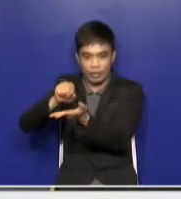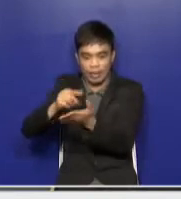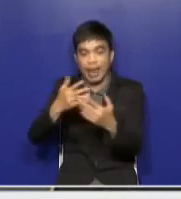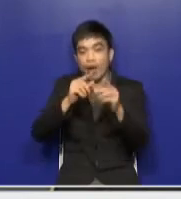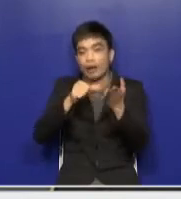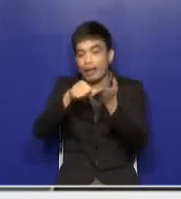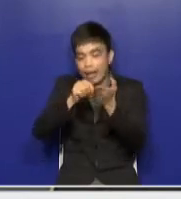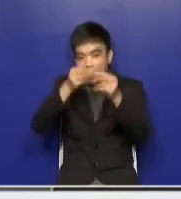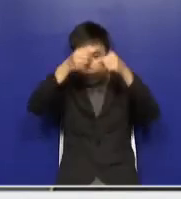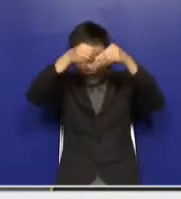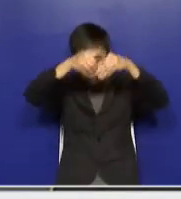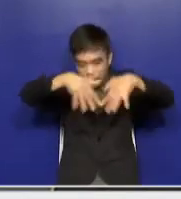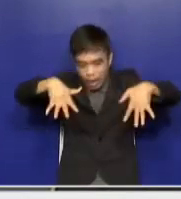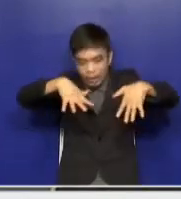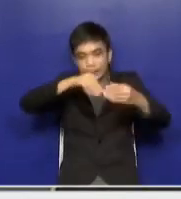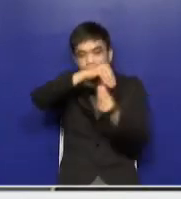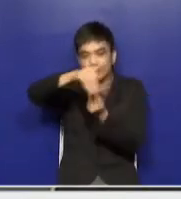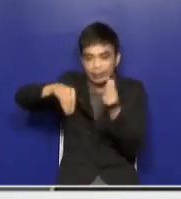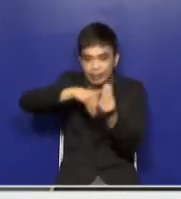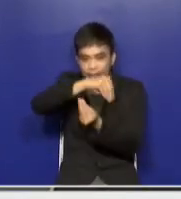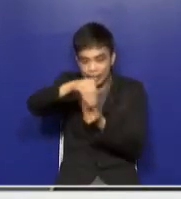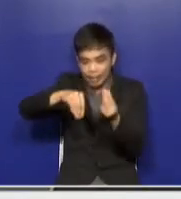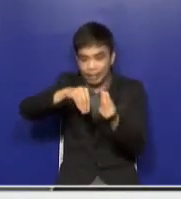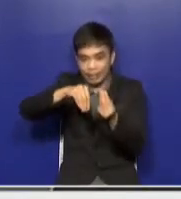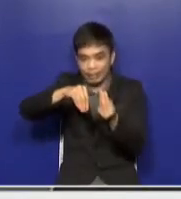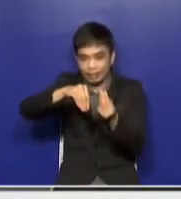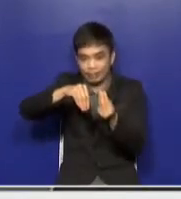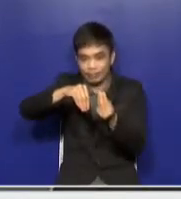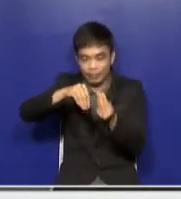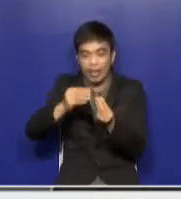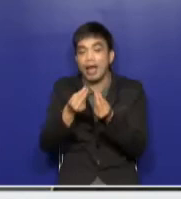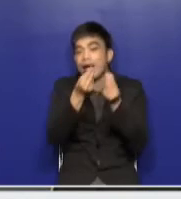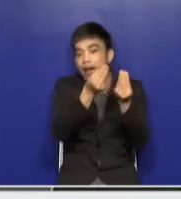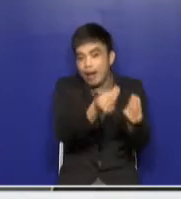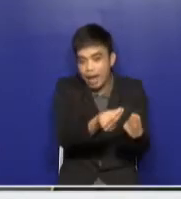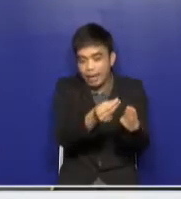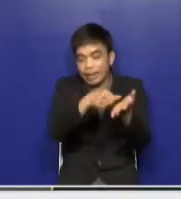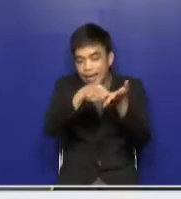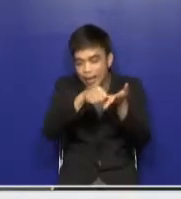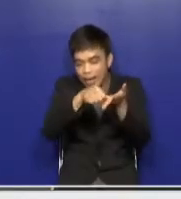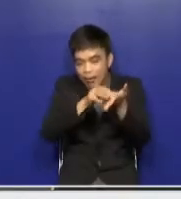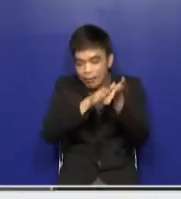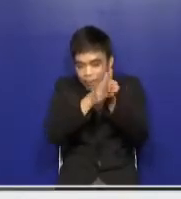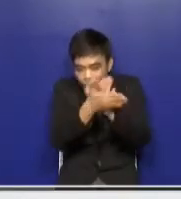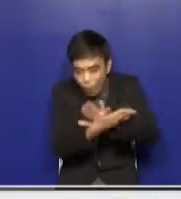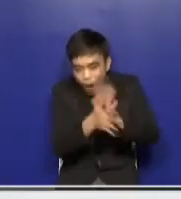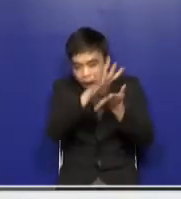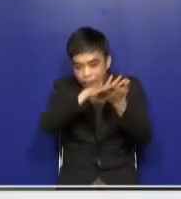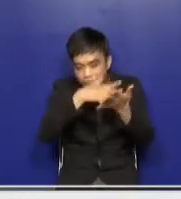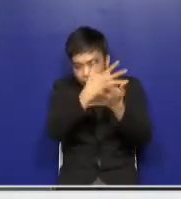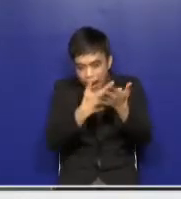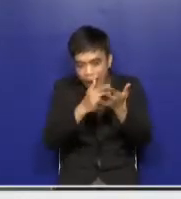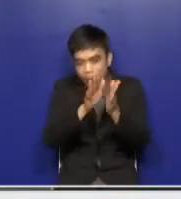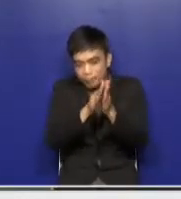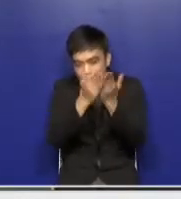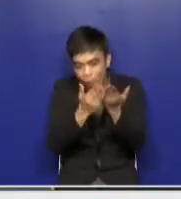างทางด้านเศรษฐกิจเนี่ยก็ได้มีการมอบหมายให้มีการปรับปรุงตัวแผนแม่บทขึ้นมาเป็นอีกหนึ่งฉบับนะ